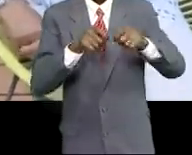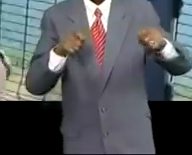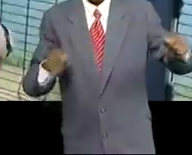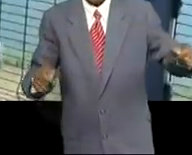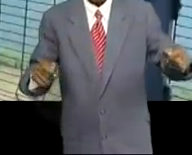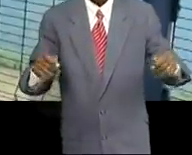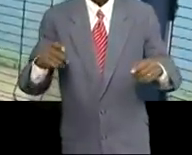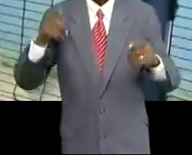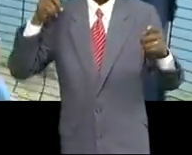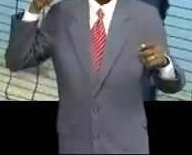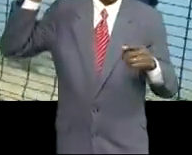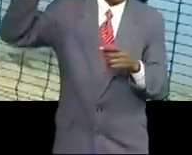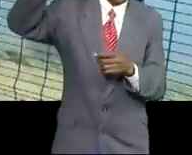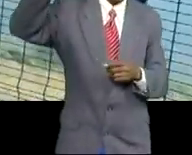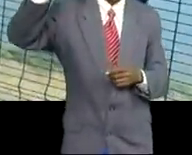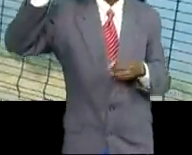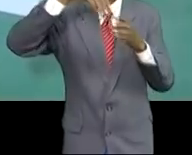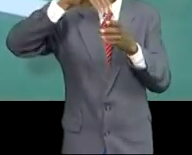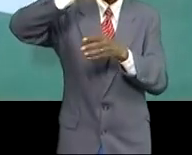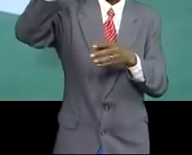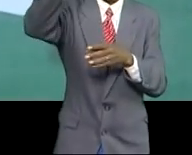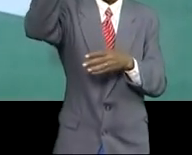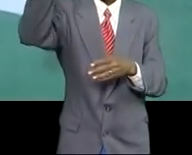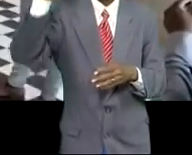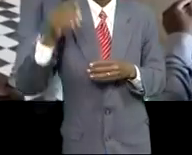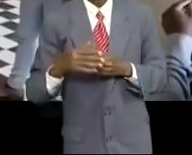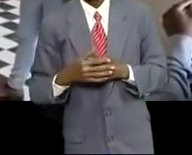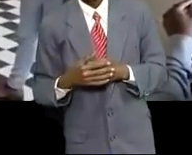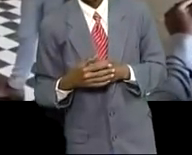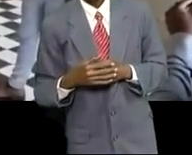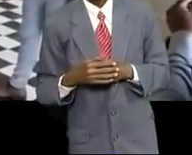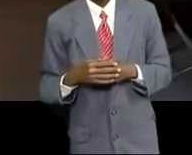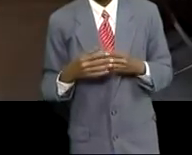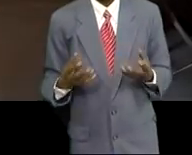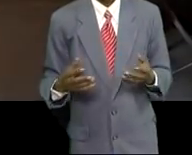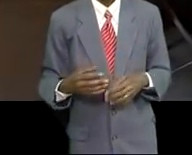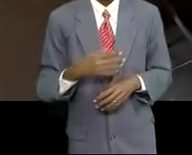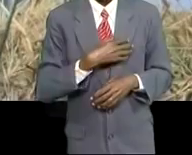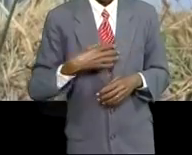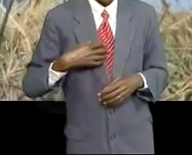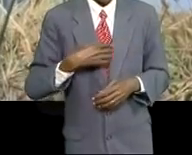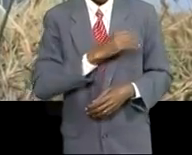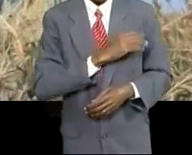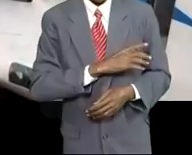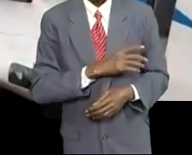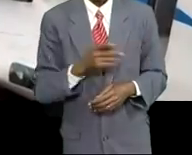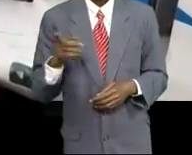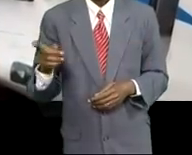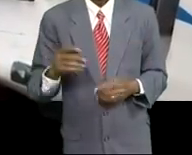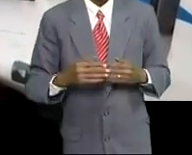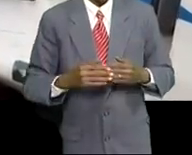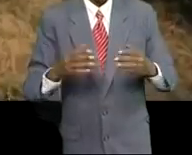320 mètres. Stupéfait, les hôtes de Marie-Olive Lembe-Kabila découvrent un restaurant gastronomique, un lunch bar et un night